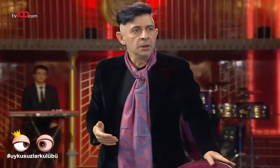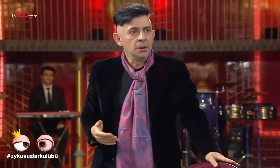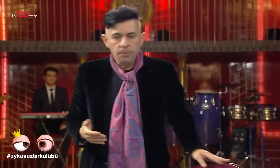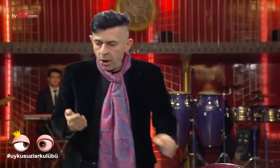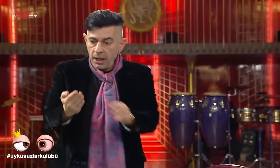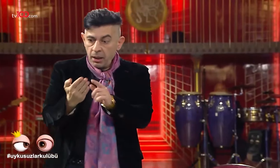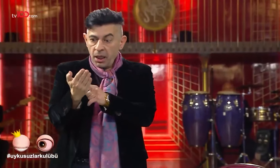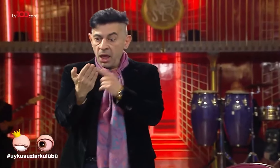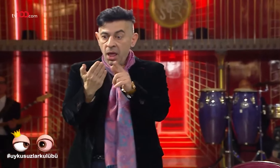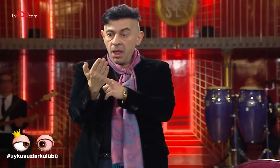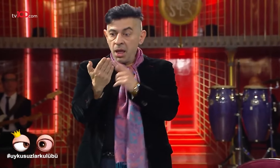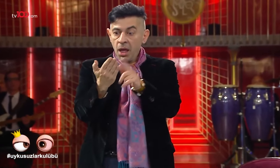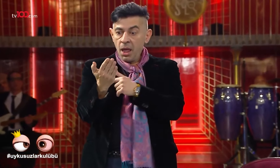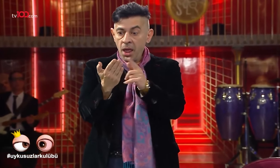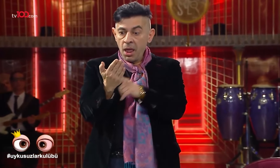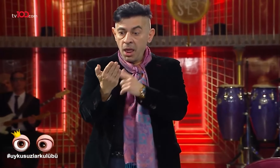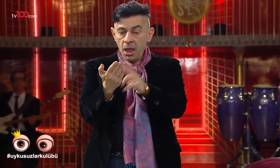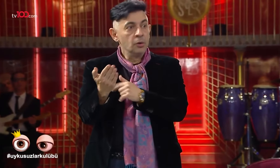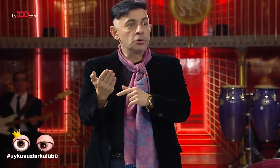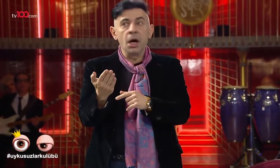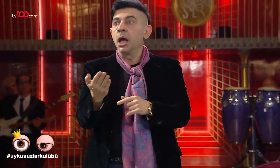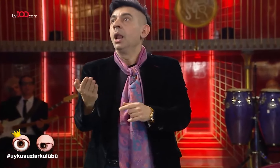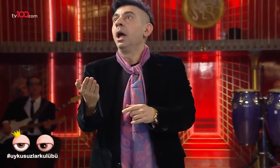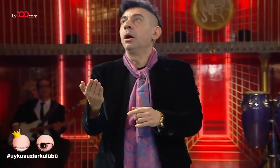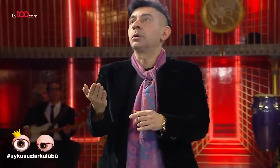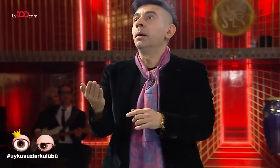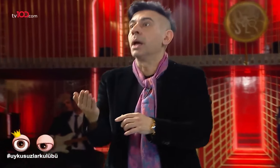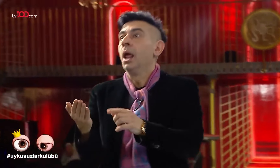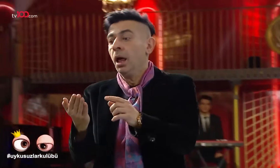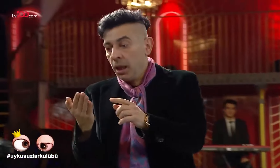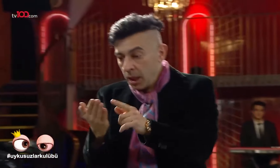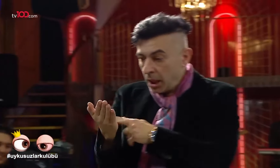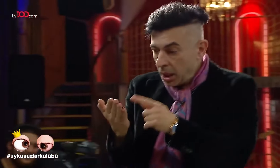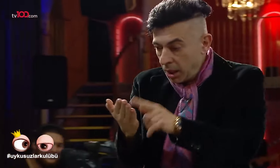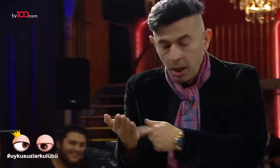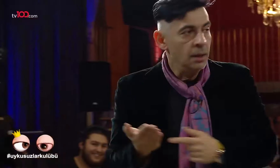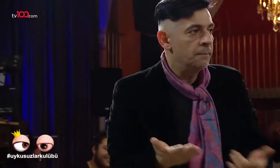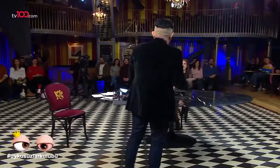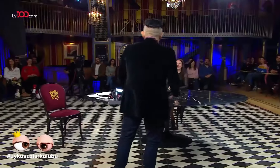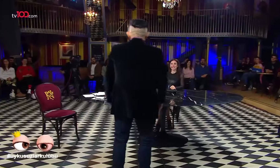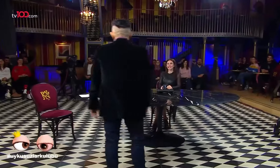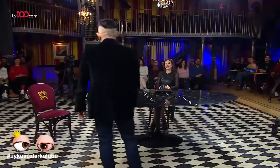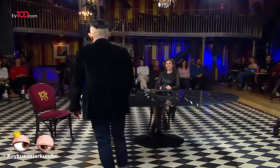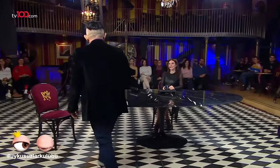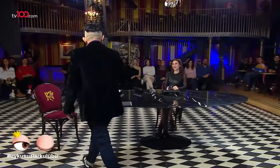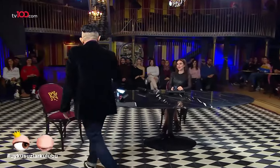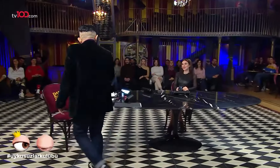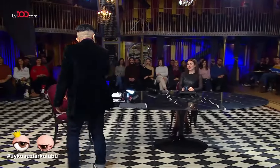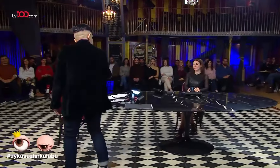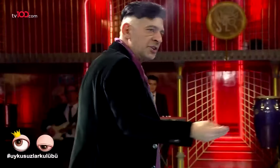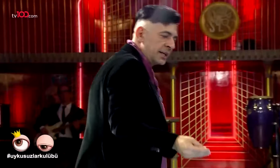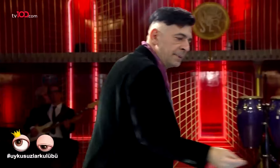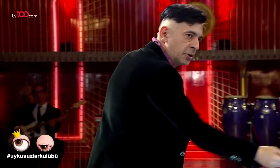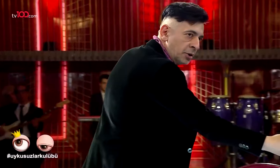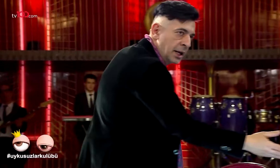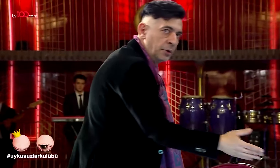bitmiş böyle uçağa gel he uçağ gel Bir Tek şeyde